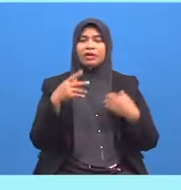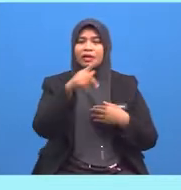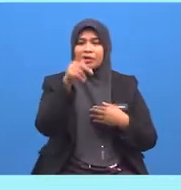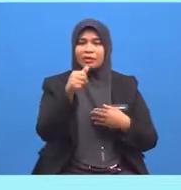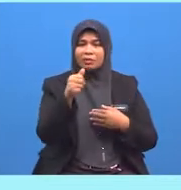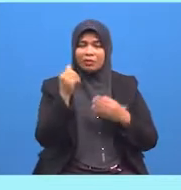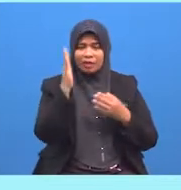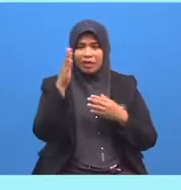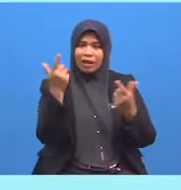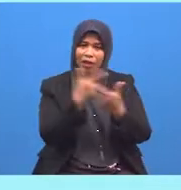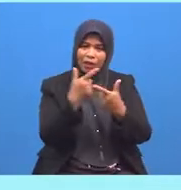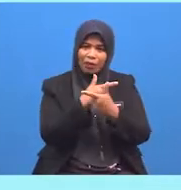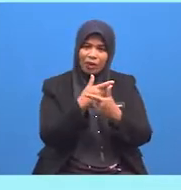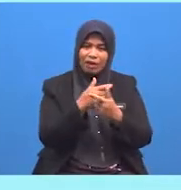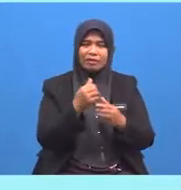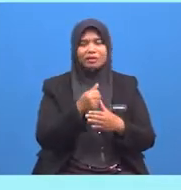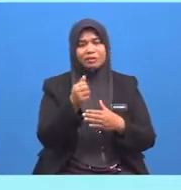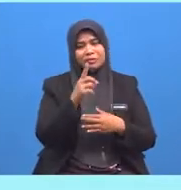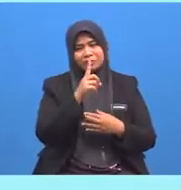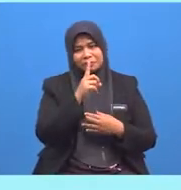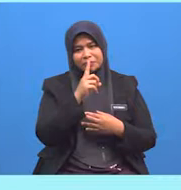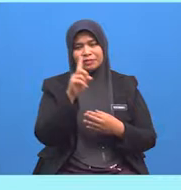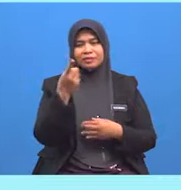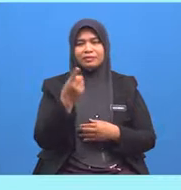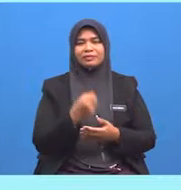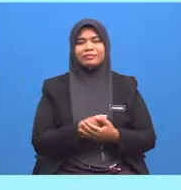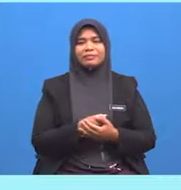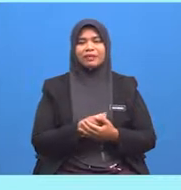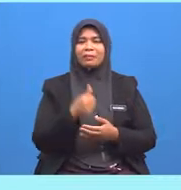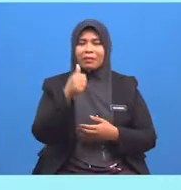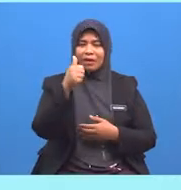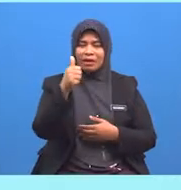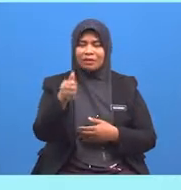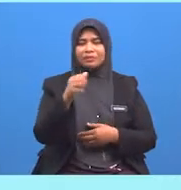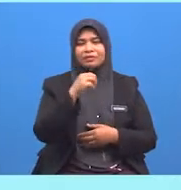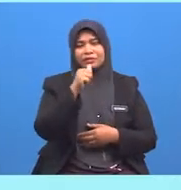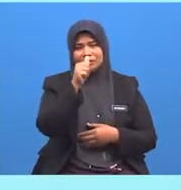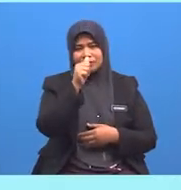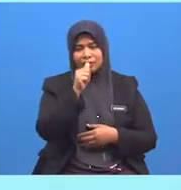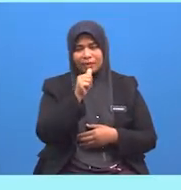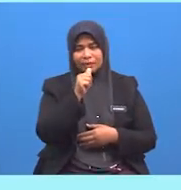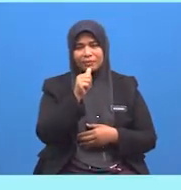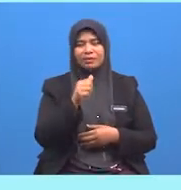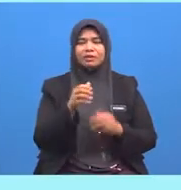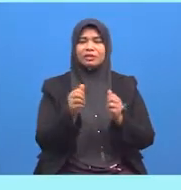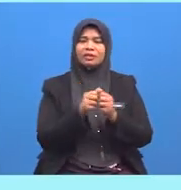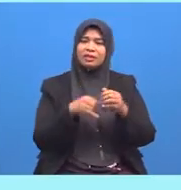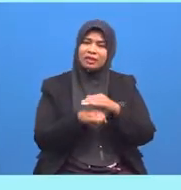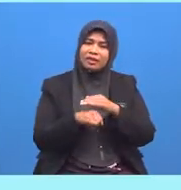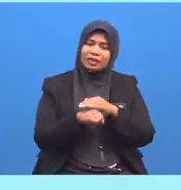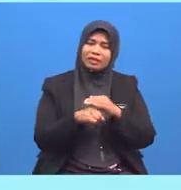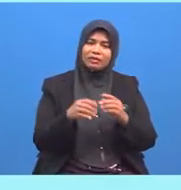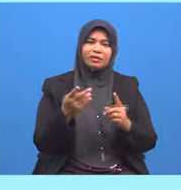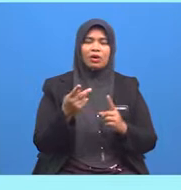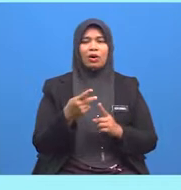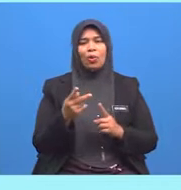atau berdiam diri bagus sabar mendengar ejekan menunjukkan kamu berusaha